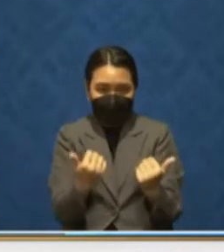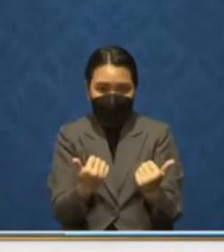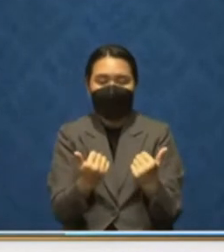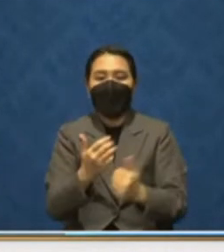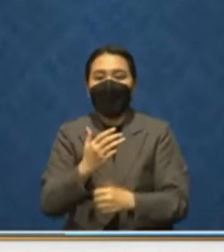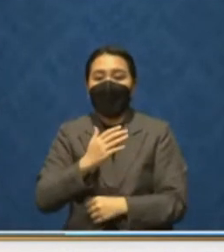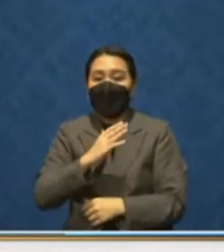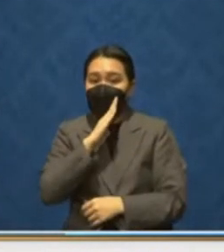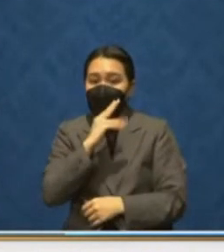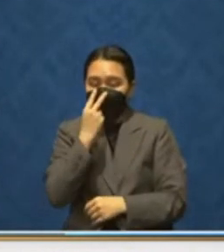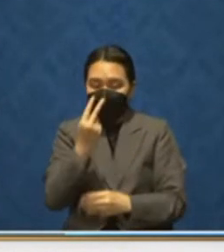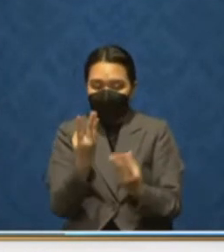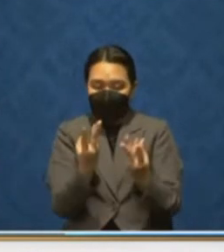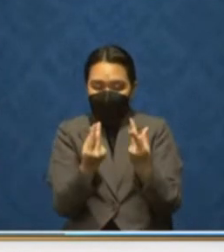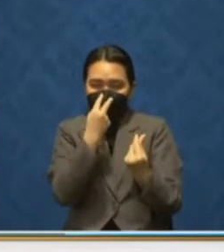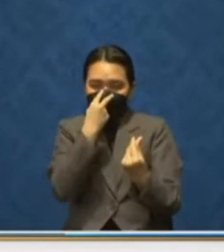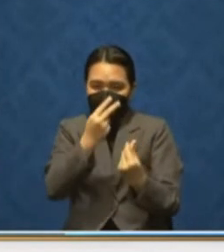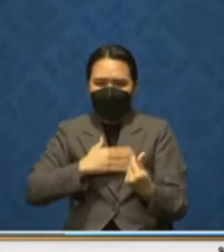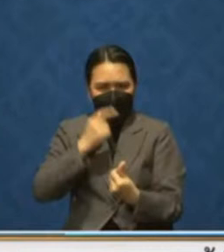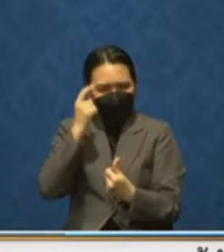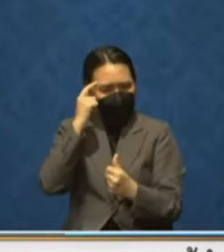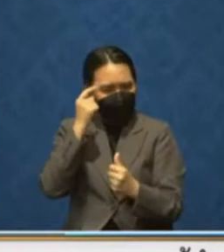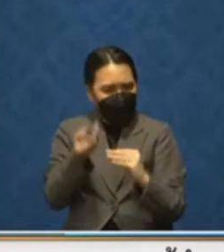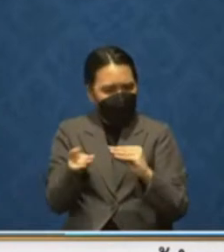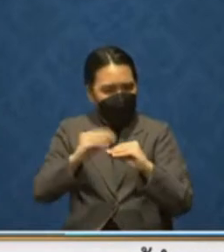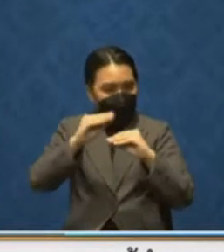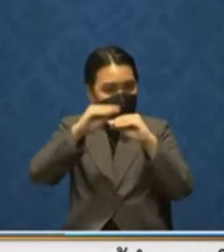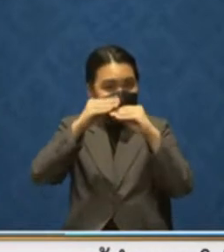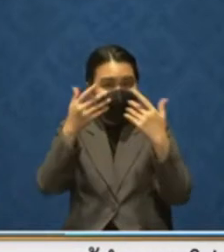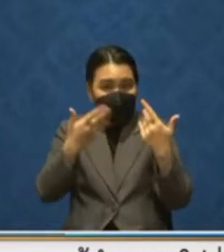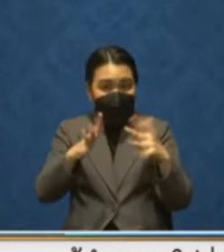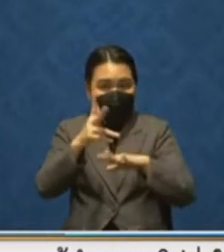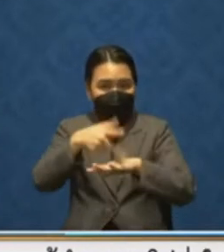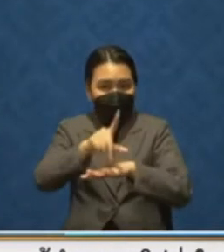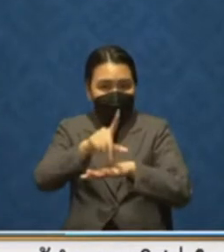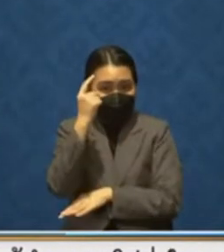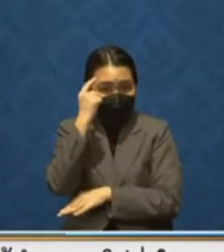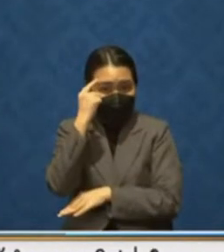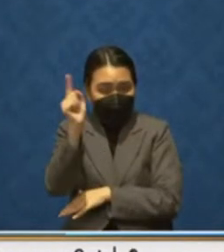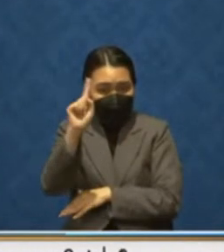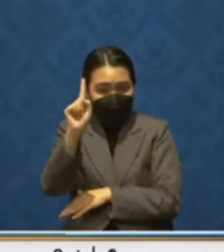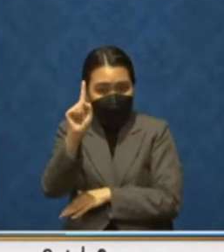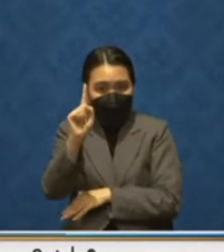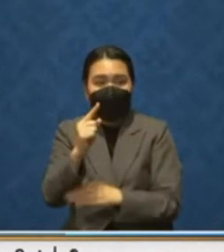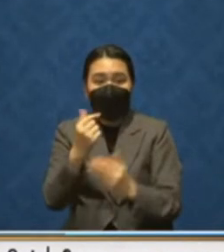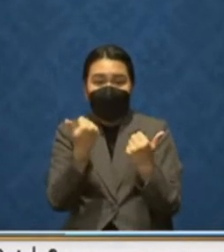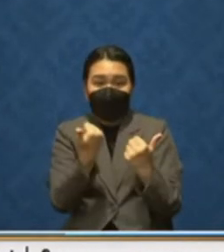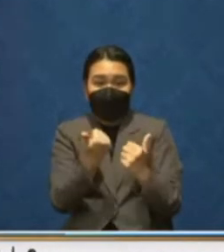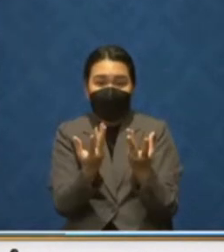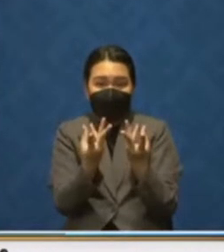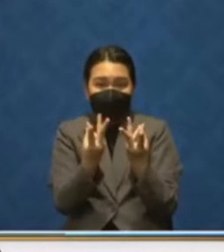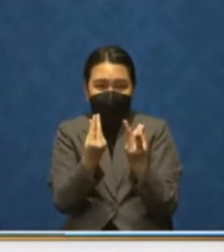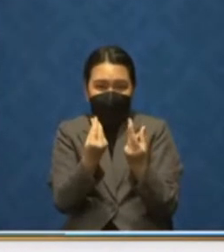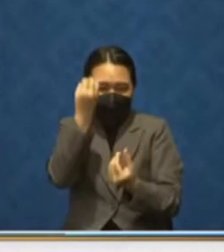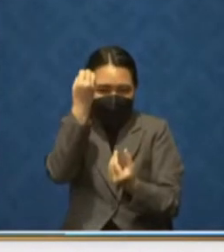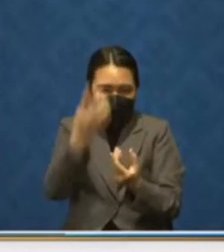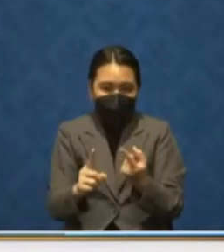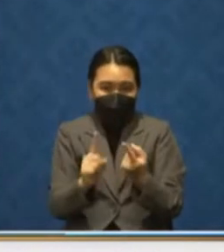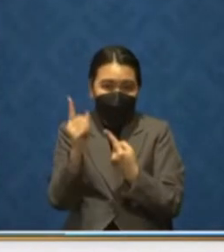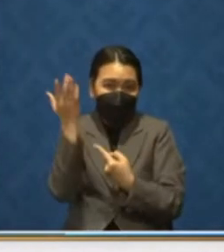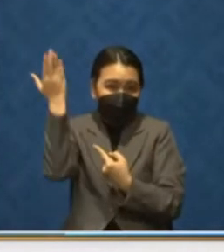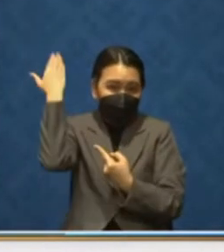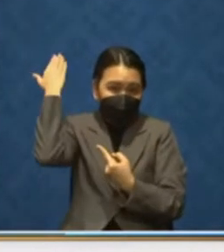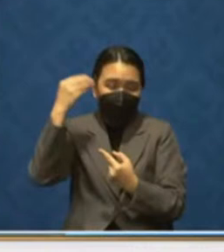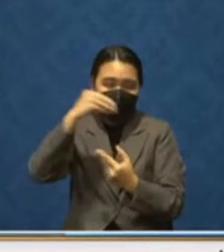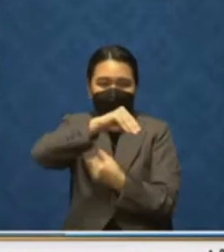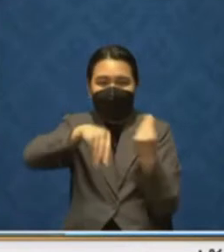ว่าจะเยอะมากขึ้นไปอีกครับแล้วท่านประธานทราบนะคะว่าตัวเลขอันนี้เนี่ยสูงที่สุดคือตอนต้มยำกุ้งเมื่อ 20กว่าปีที่แล้ว